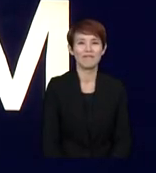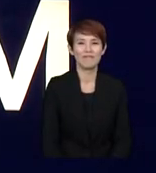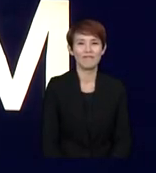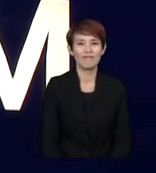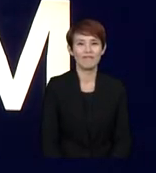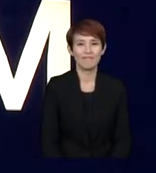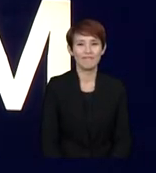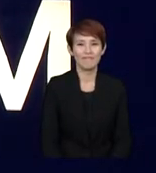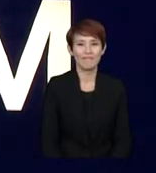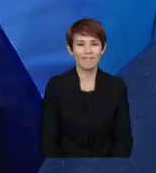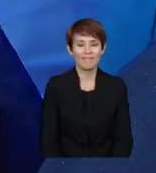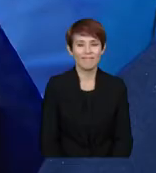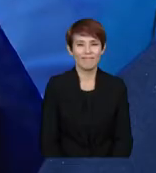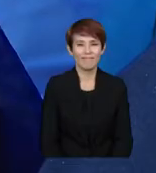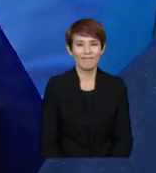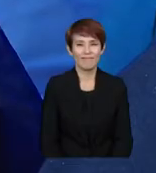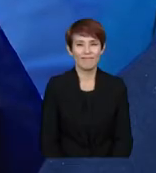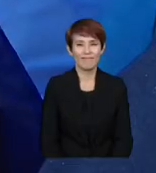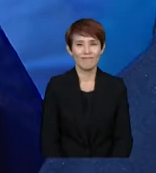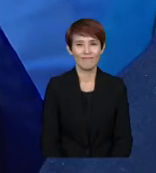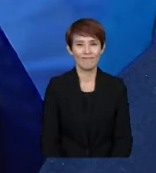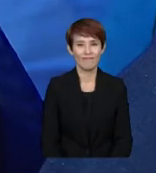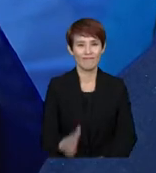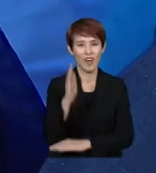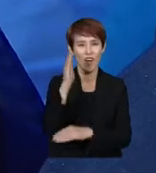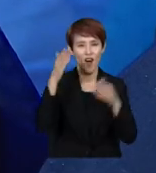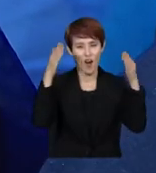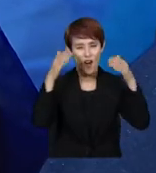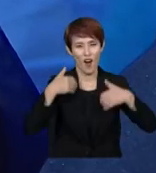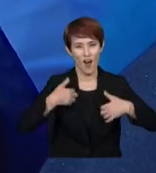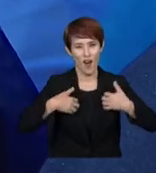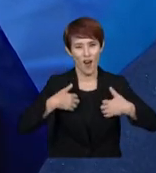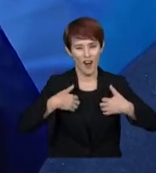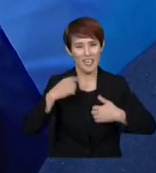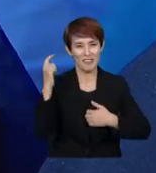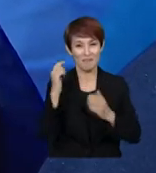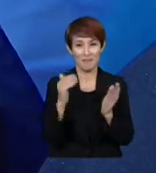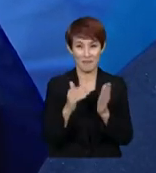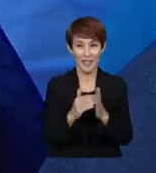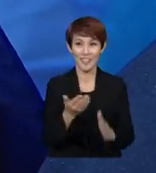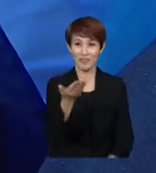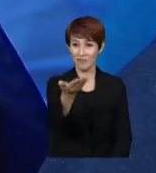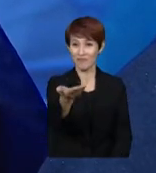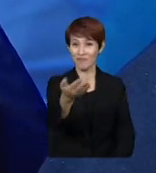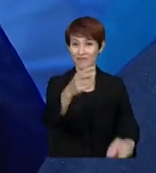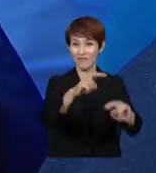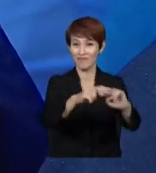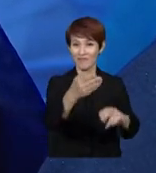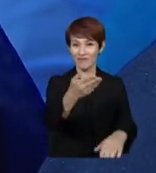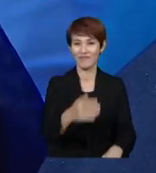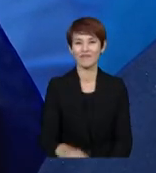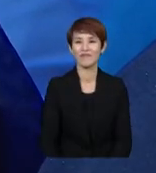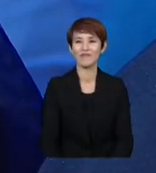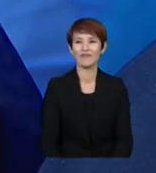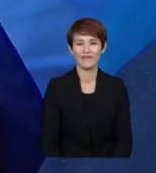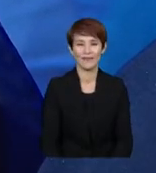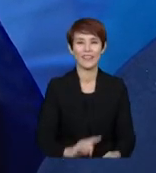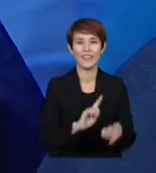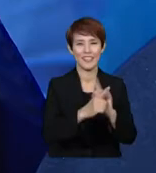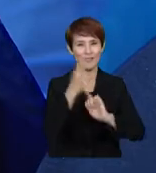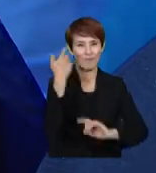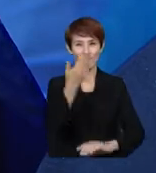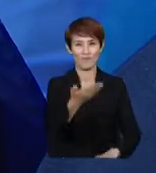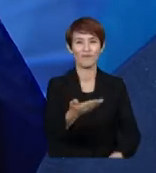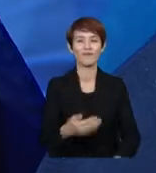굉장히 집중해서 재미있게 이 강연을 즐기신 것 같은데요. 지금 저쪽 관객석에 앉아 계시거든요. 제가 대신해서 질문을